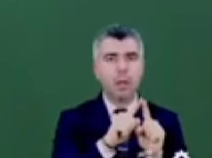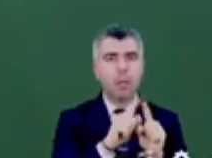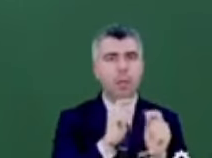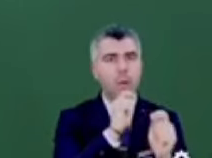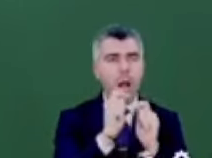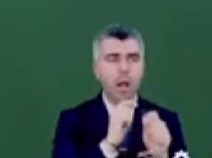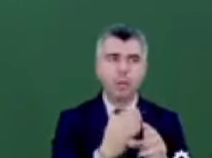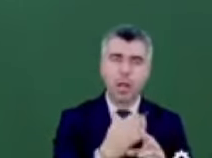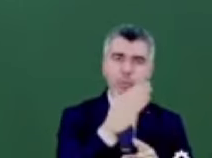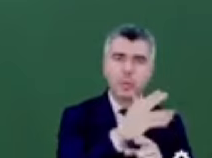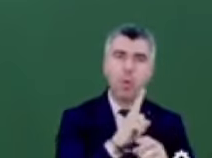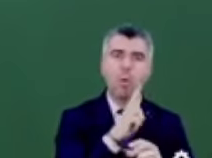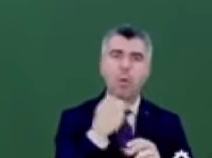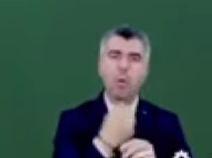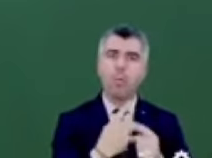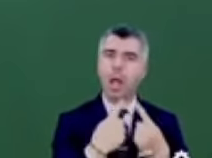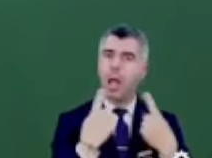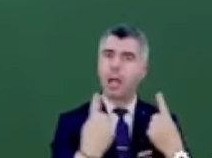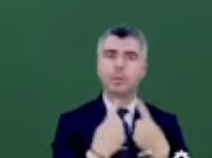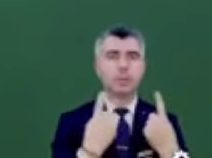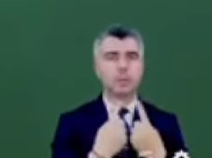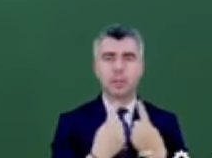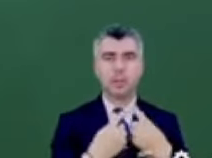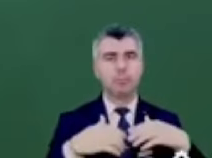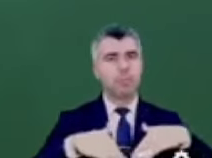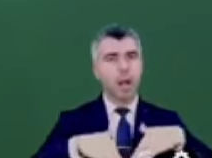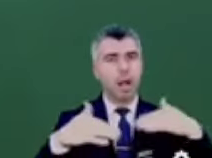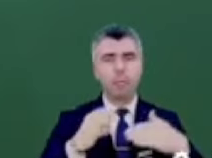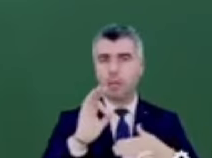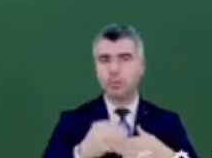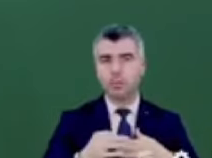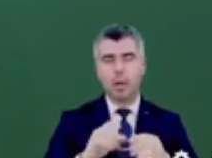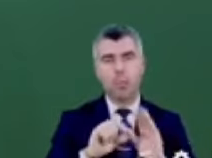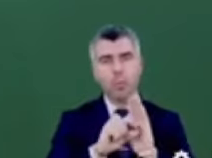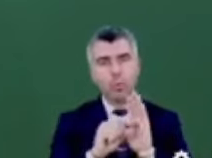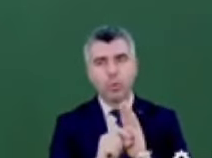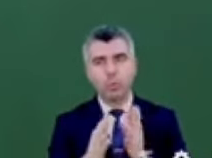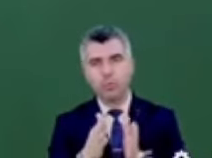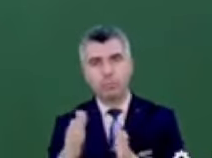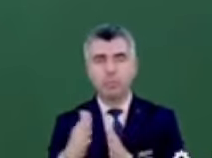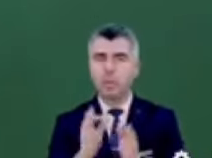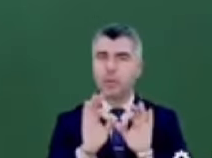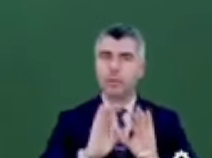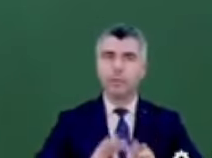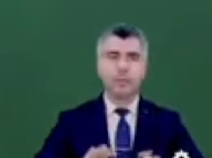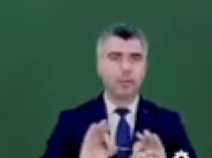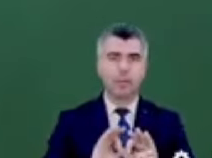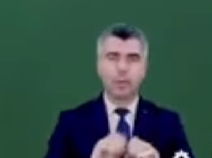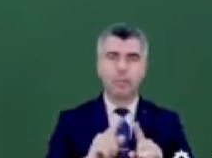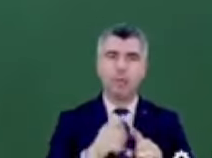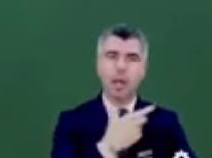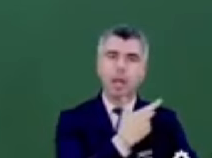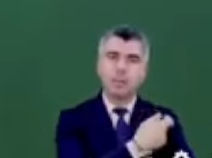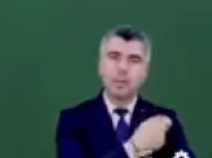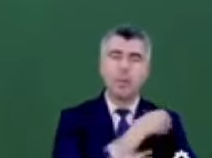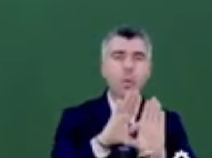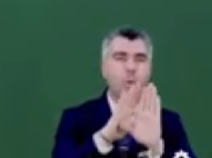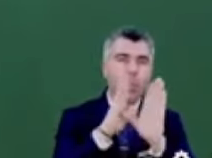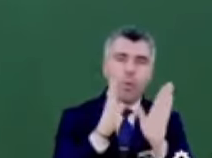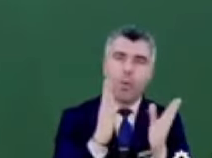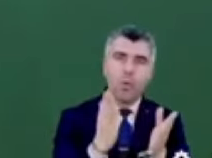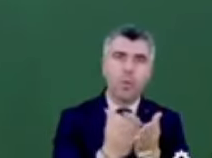القضايا كيف ما كان نوعها ماكينش زعما هذا موضوع وهذا موضوع وهذا موضوع موضوع اللقاحات عموما جميع اللقاحات